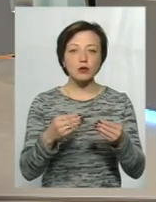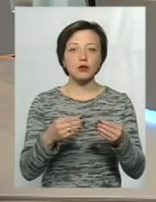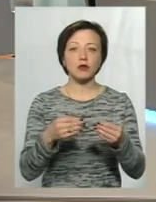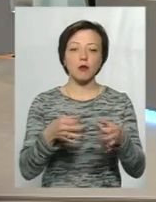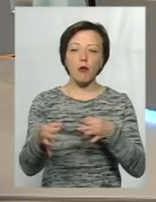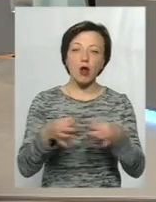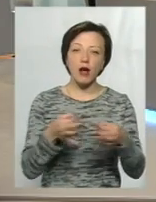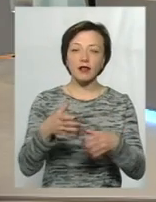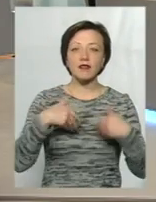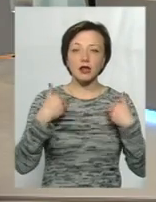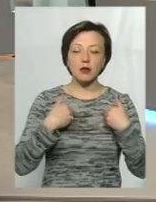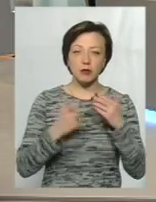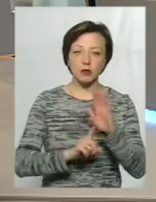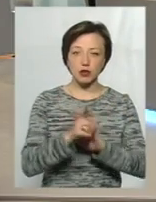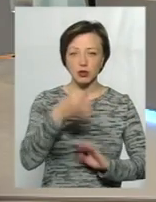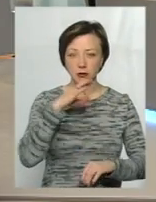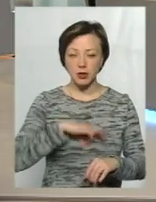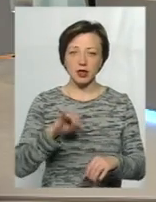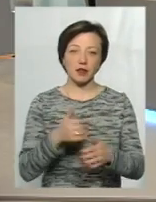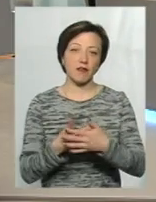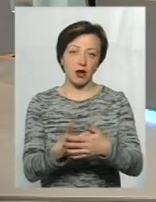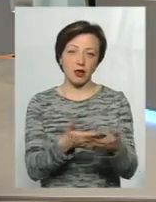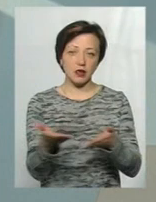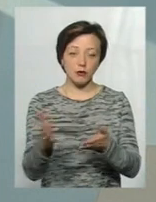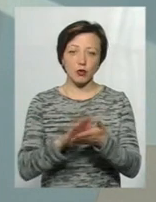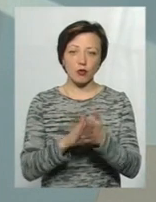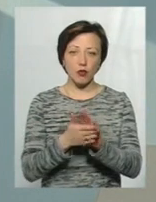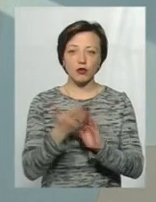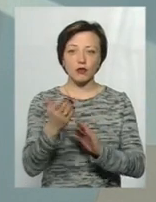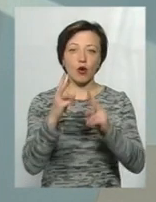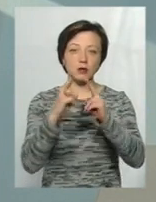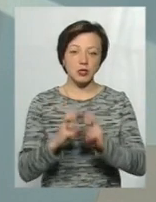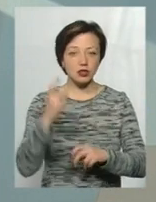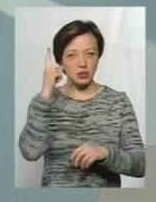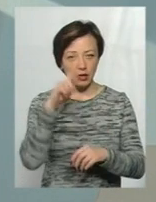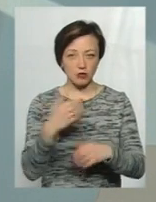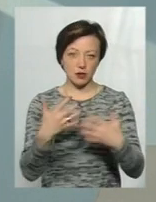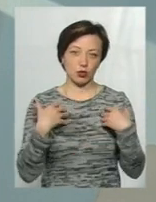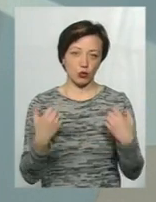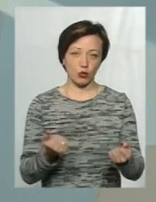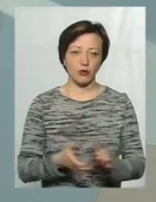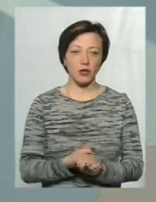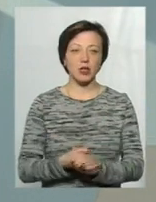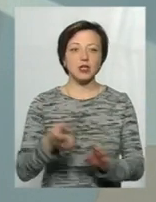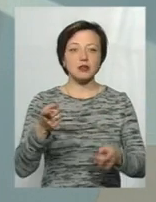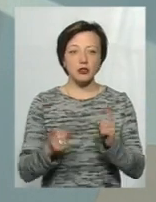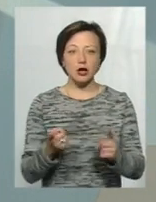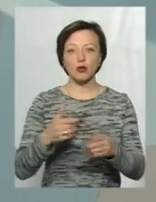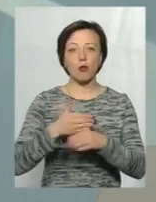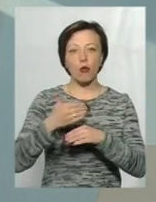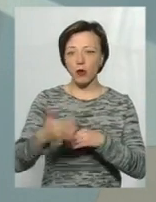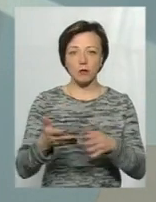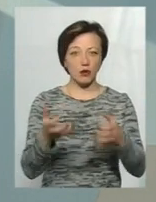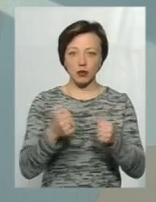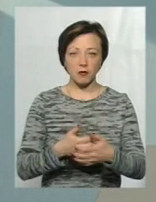які вітаміни почати пити. І вагітніте при умові, що ви обстежені і ви знаєте, що ви здорові. Звичайно, якщо потім ви не